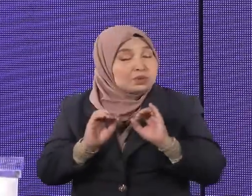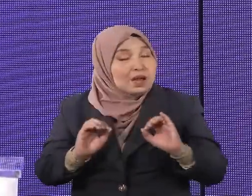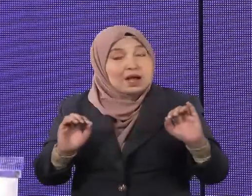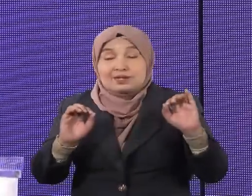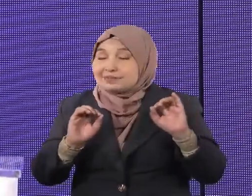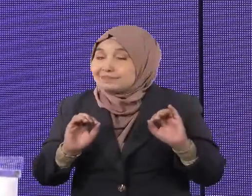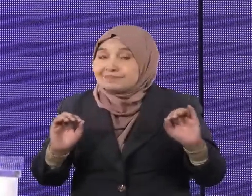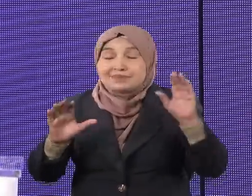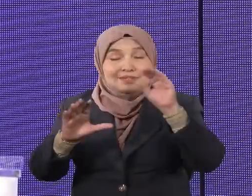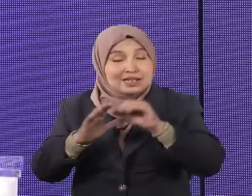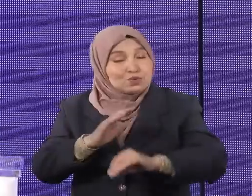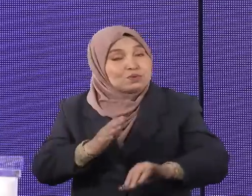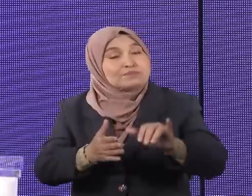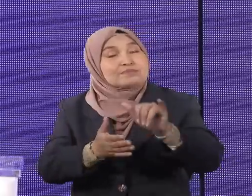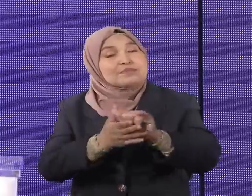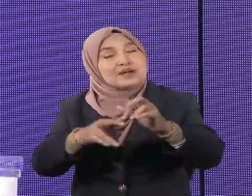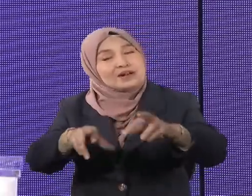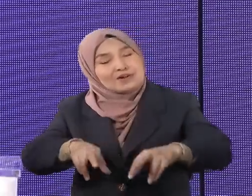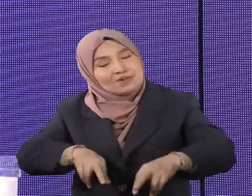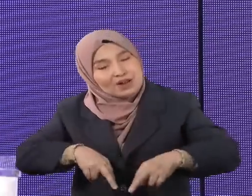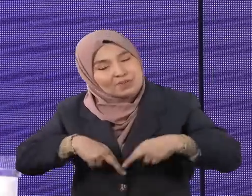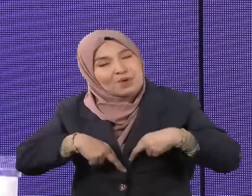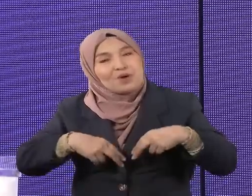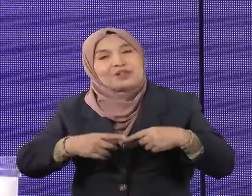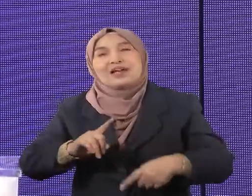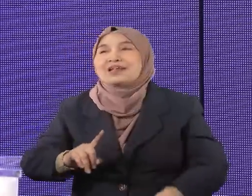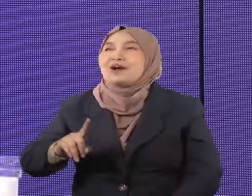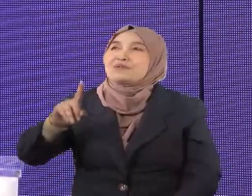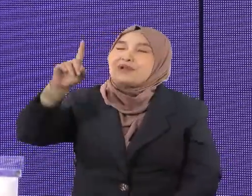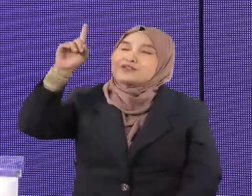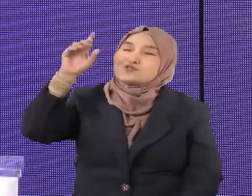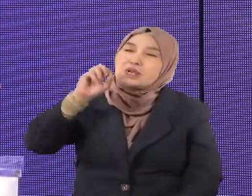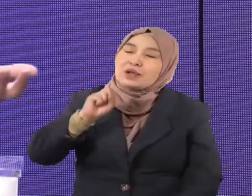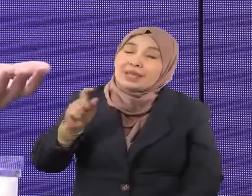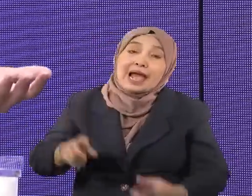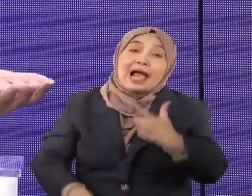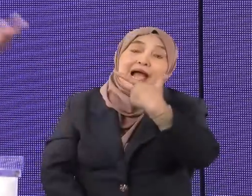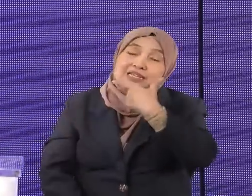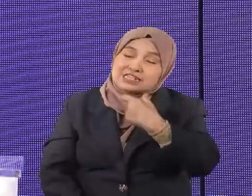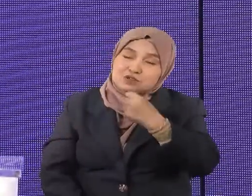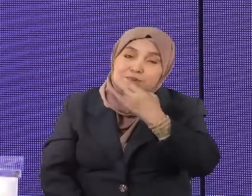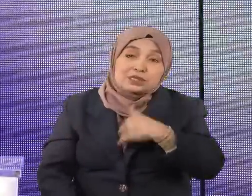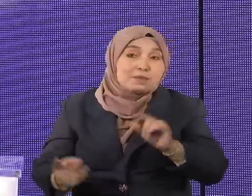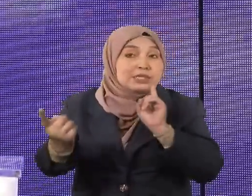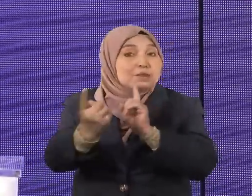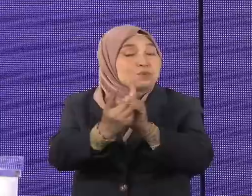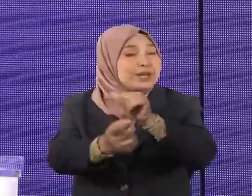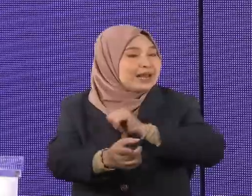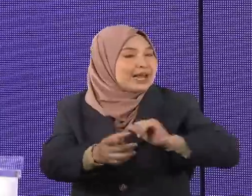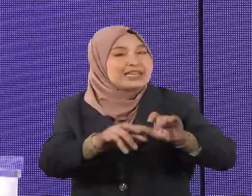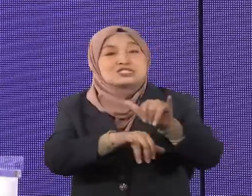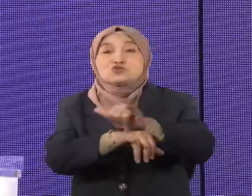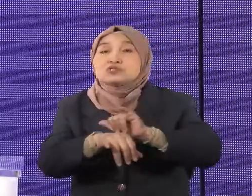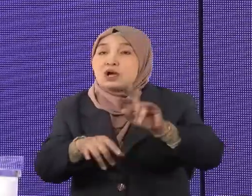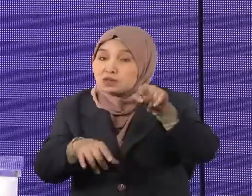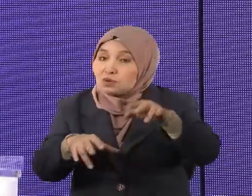waridwanum minallah, iaitu keredaan daripada Allah Subhanahu Wa Taala. Dalam hadis dinyatakan Allah bertemu dengan ahli syurga, tanya,